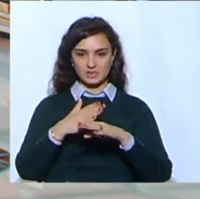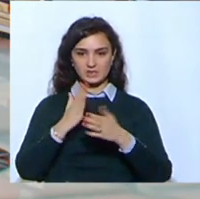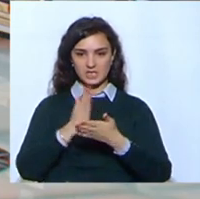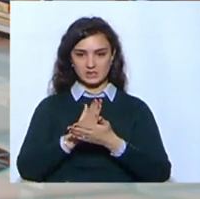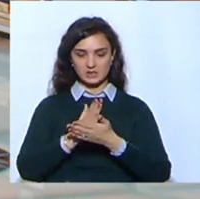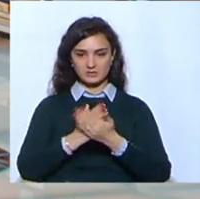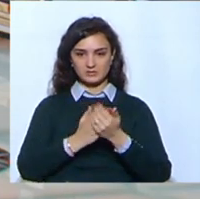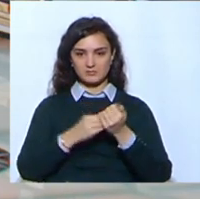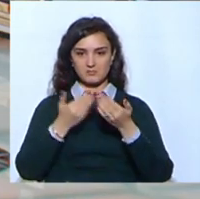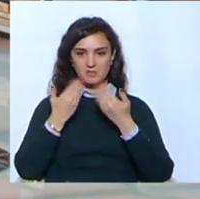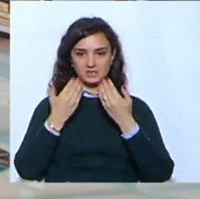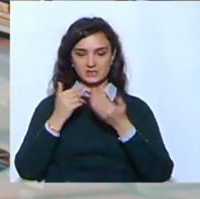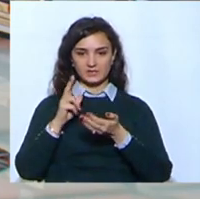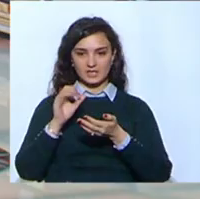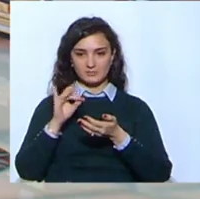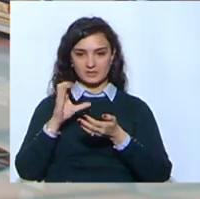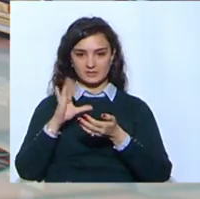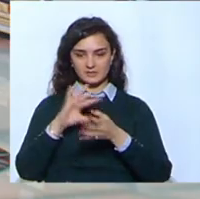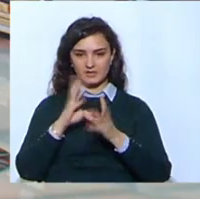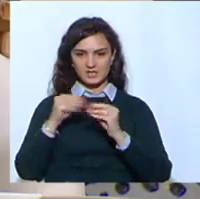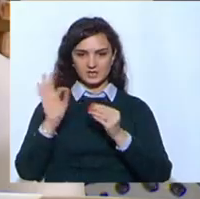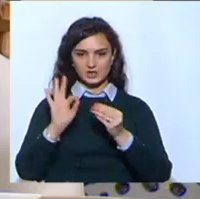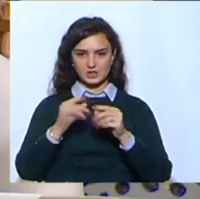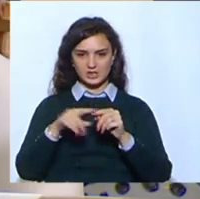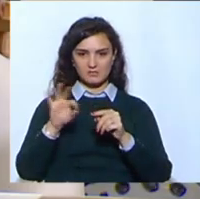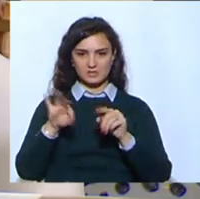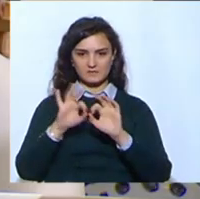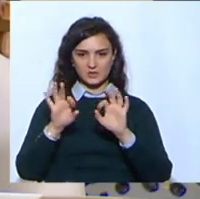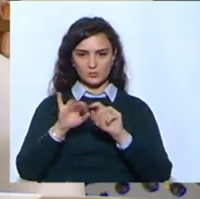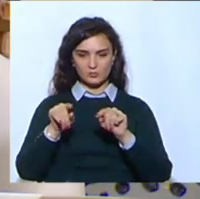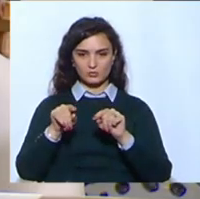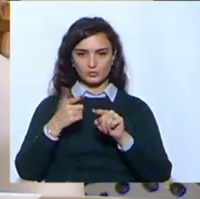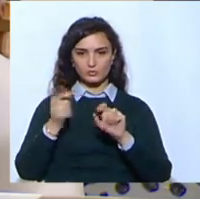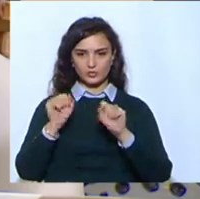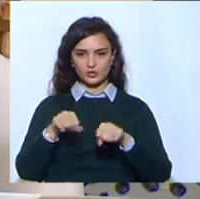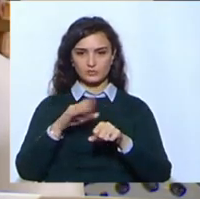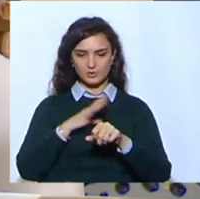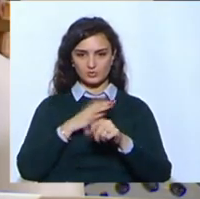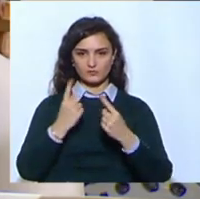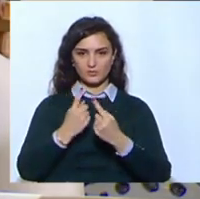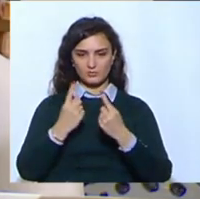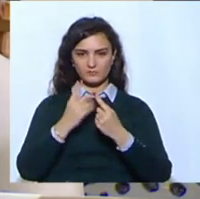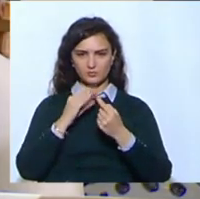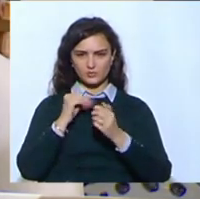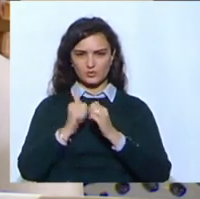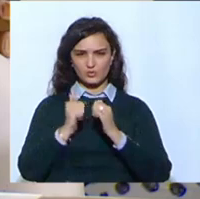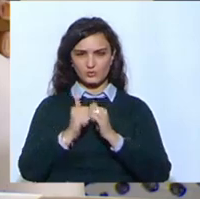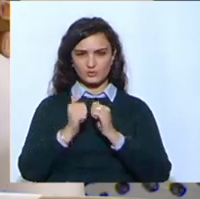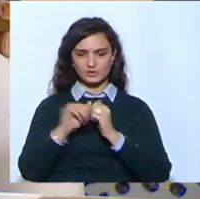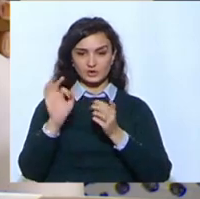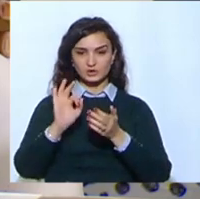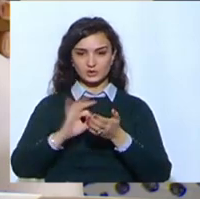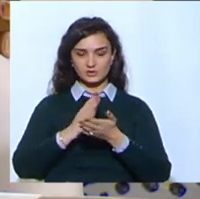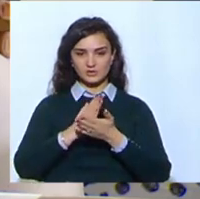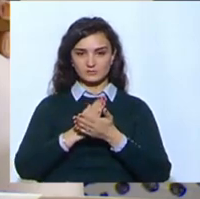არის მარტივი ჰერპესი, ყველაზე ხშირად ამაზე გვაქვს ხოლმე საუბარი, რომელიც შეიძლება გამოვლინდეს ჩვეულებრივად, როდესაც ყოველ ანუ ხშირად